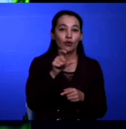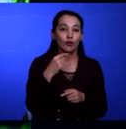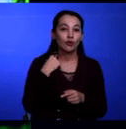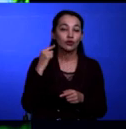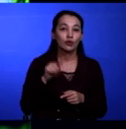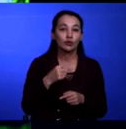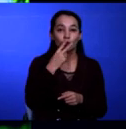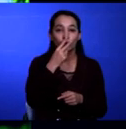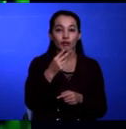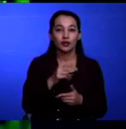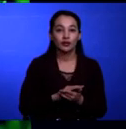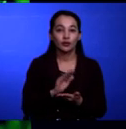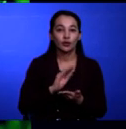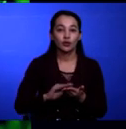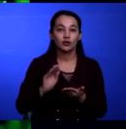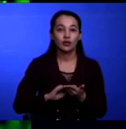ko'rsating.